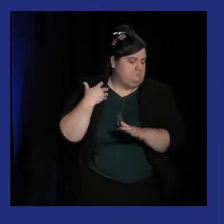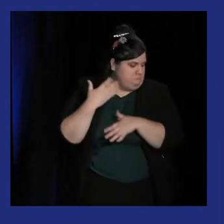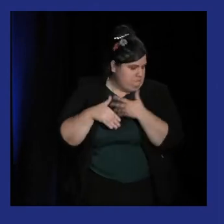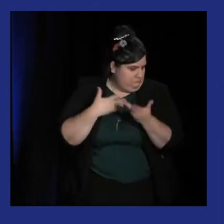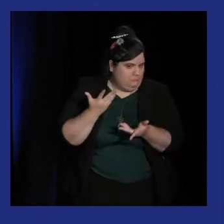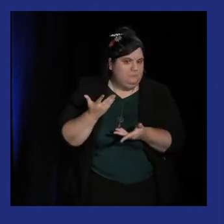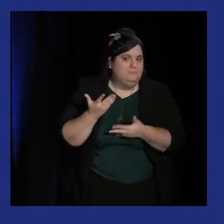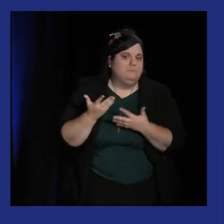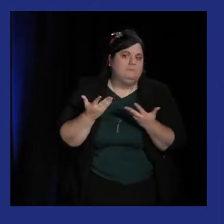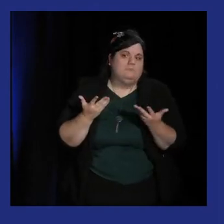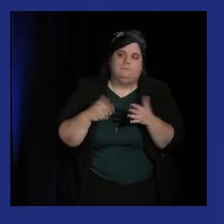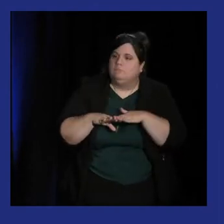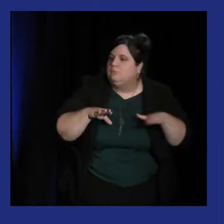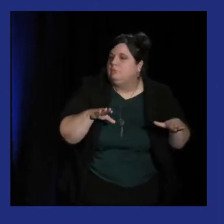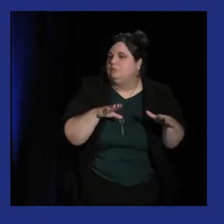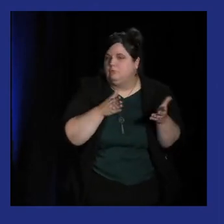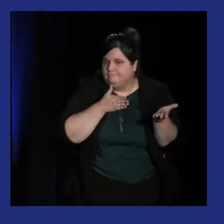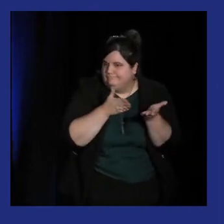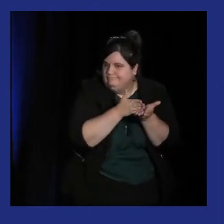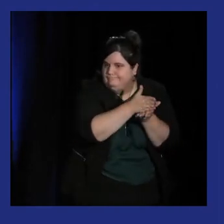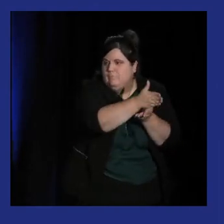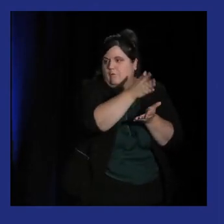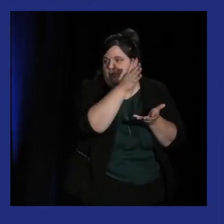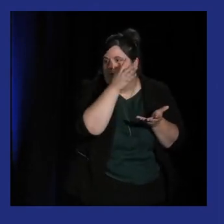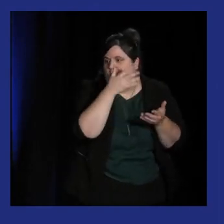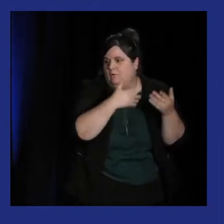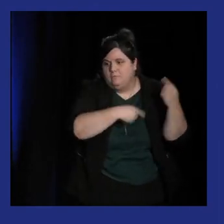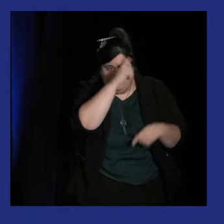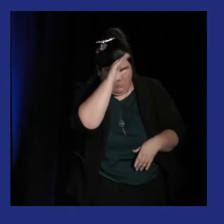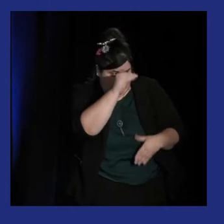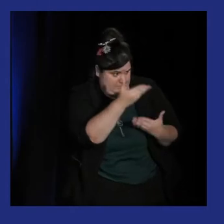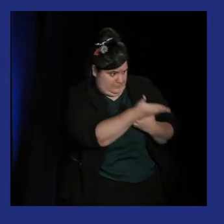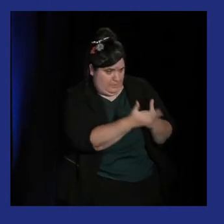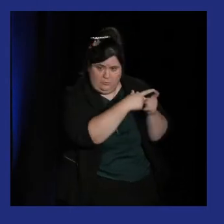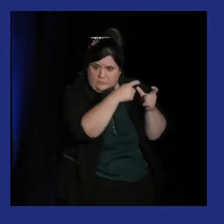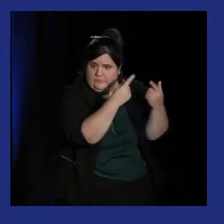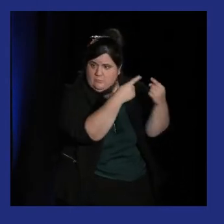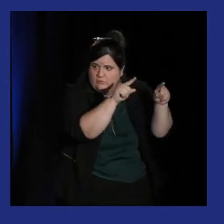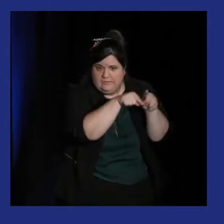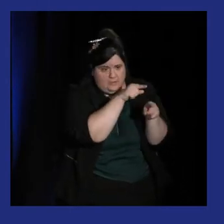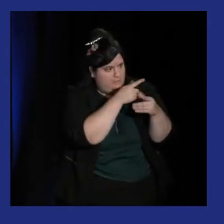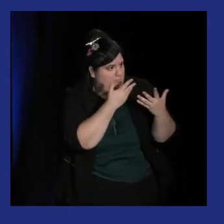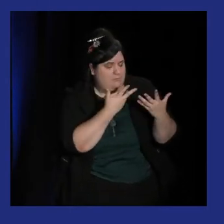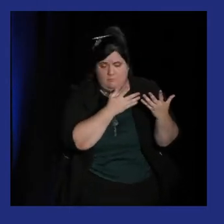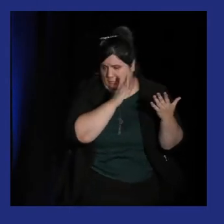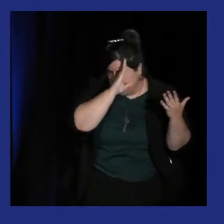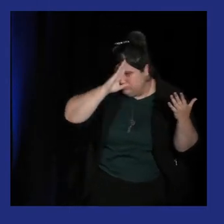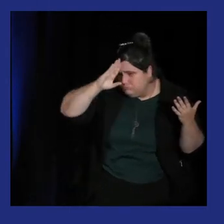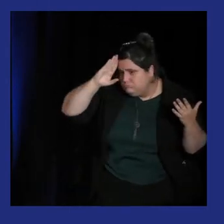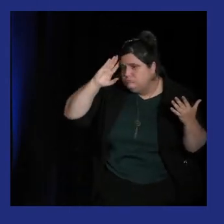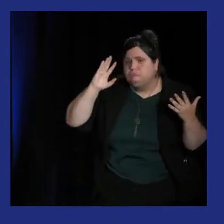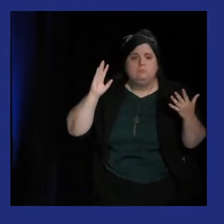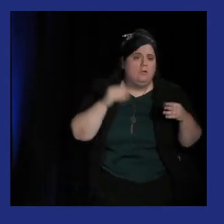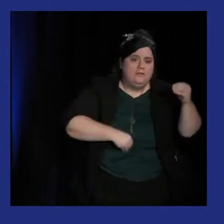développé de une carrière professionnelle disons dans dans l'industrie musicale qui m'a permis de toucher à pas mal de choses de